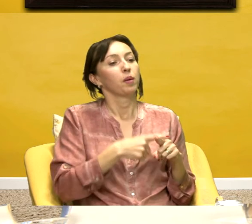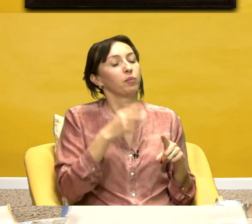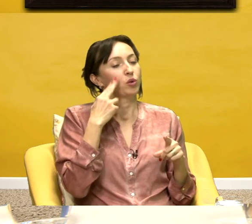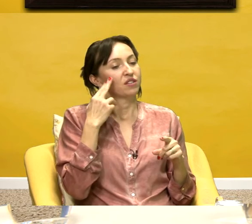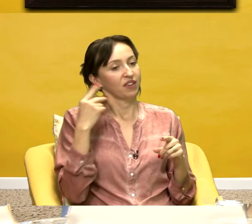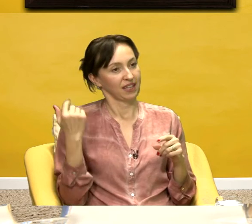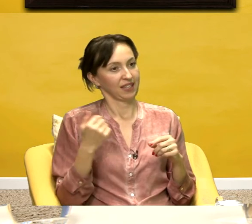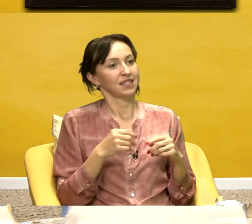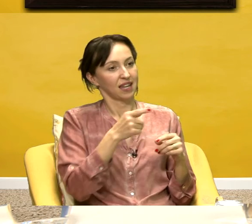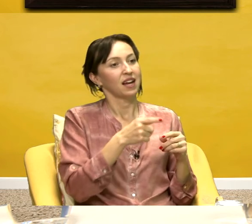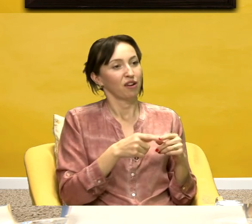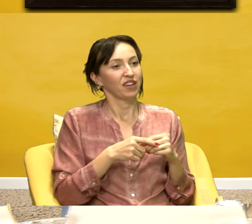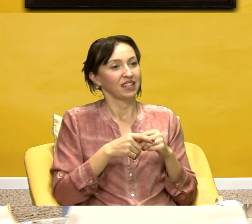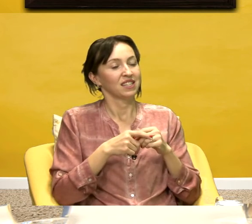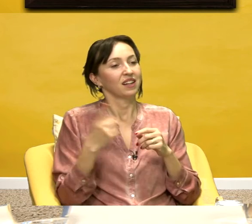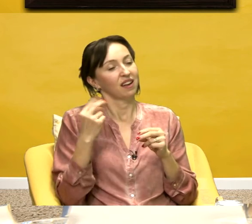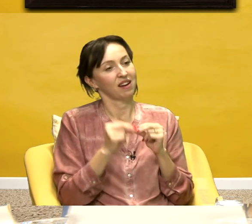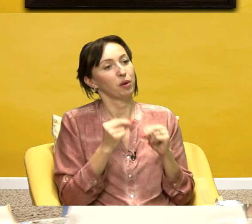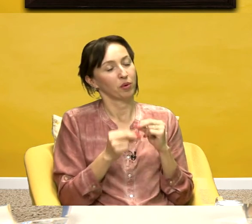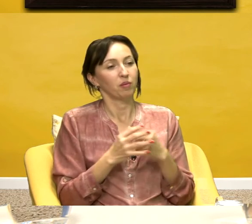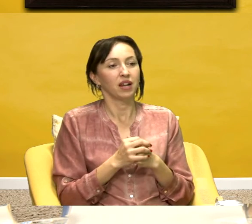o norocoasă că fetița mea nu are nimic.